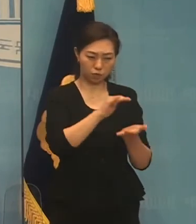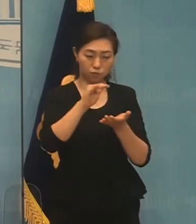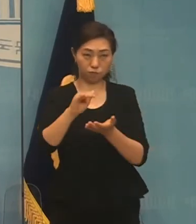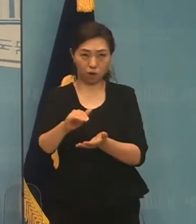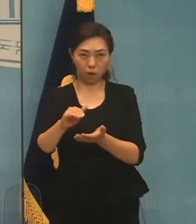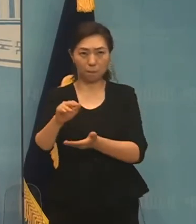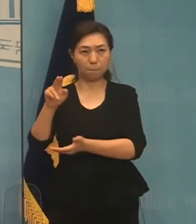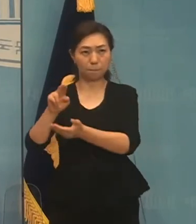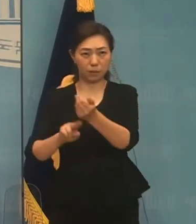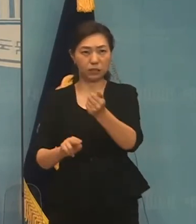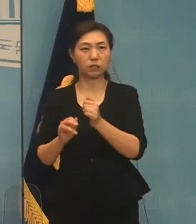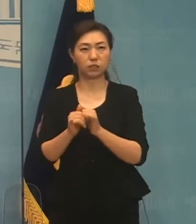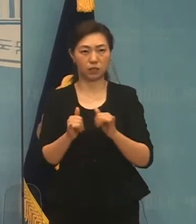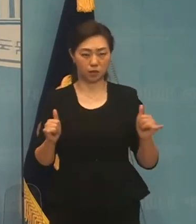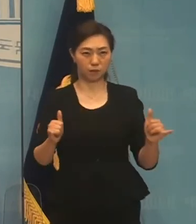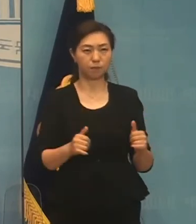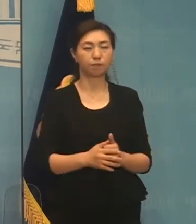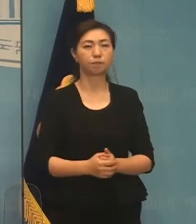판매한 자,